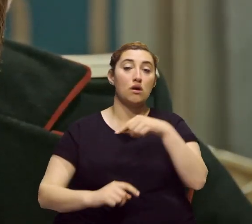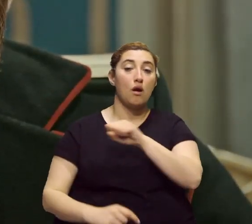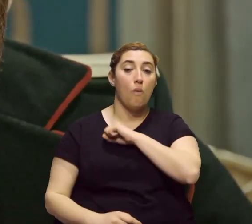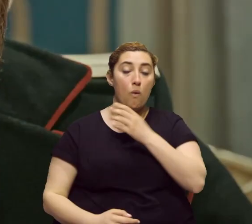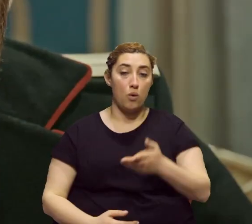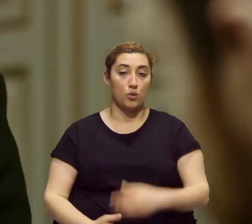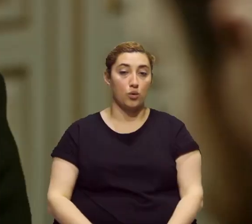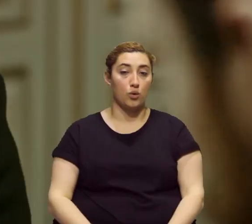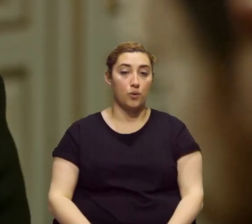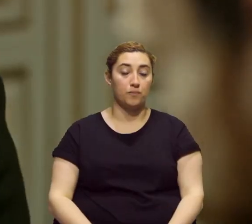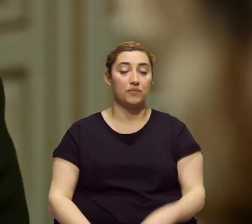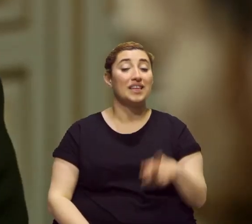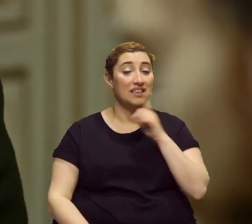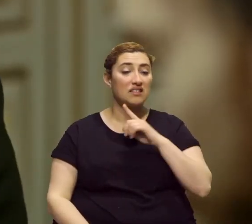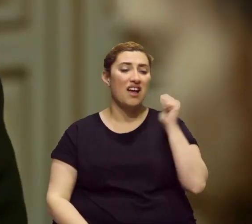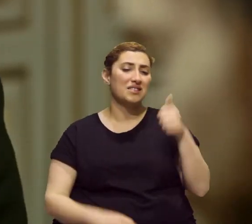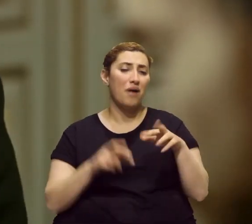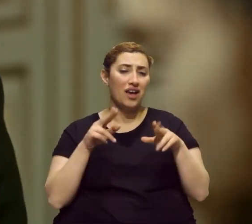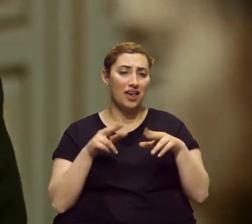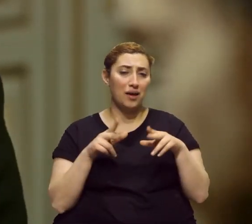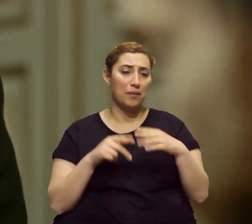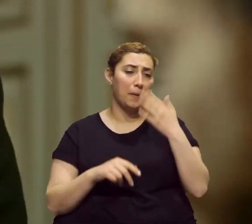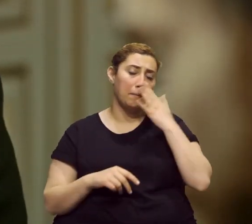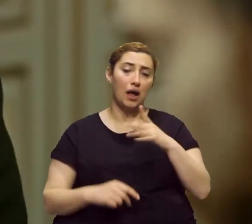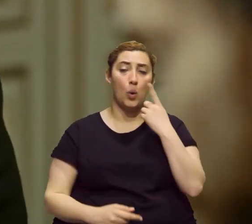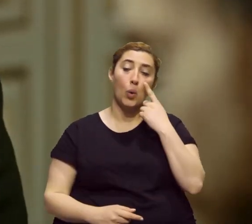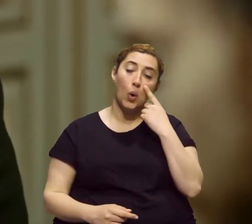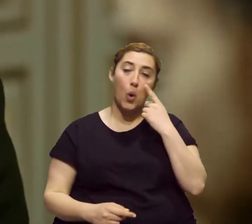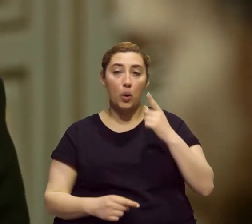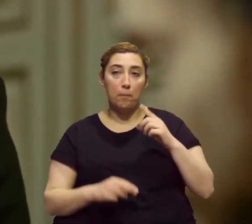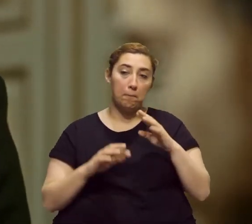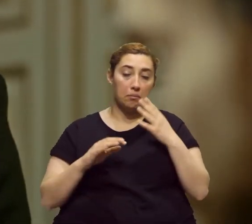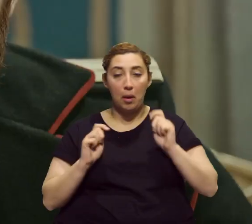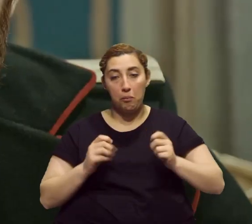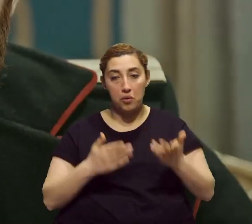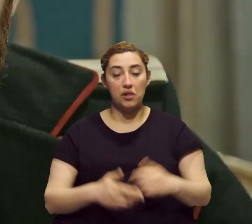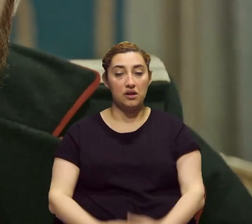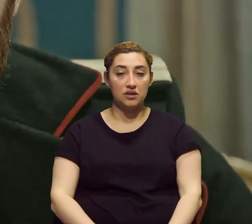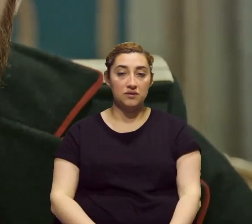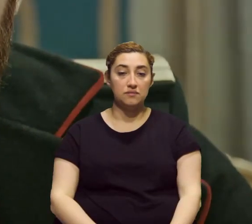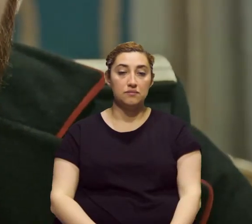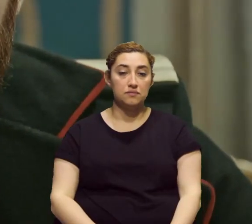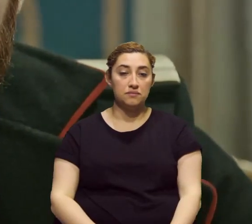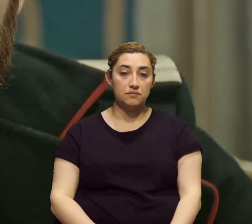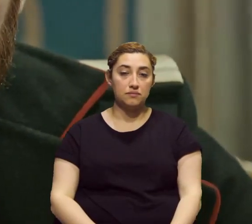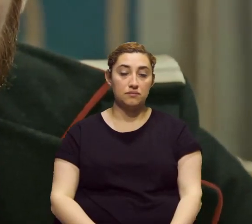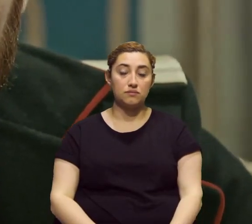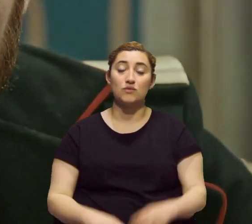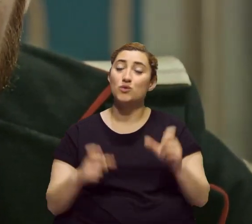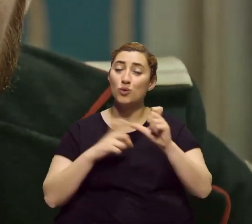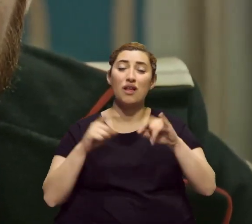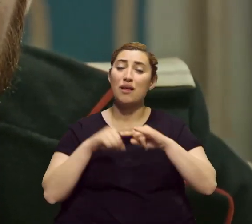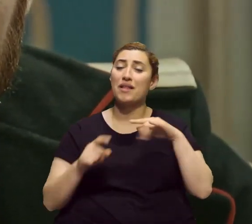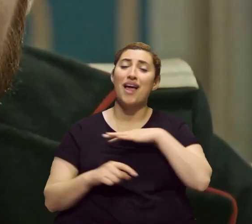korkuyorlar. İngilizlerse her zamanki gibi bekle gör siyaseti izliyorlar sultan. Gizemli adam. Sultan